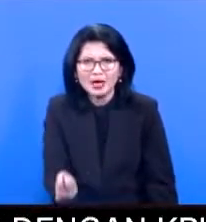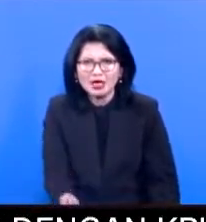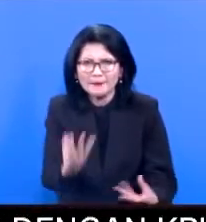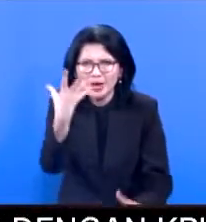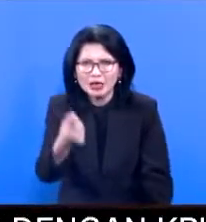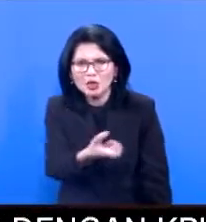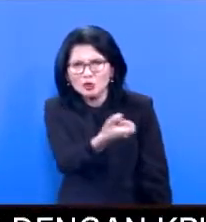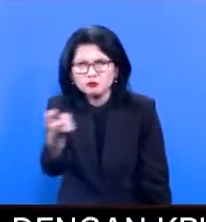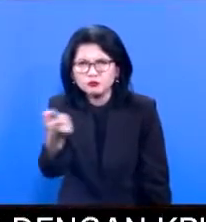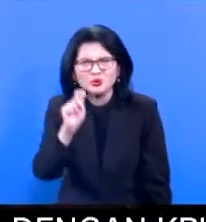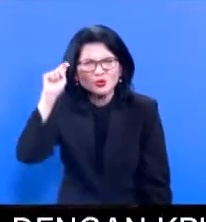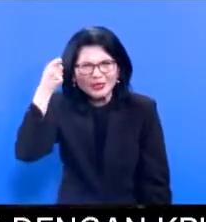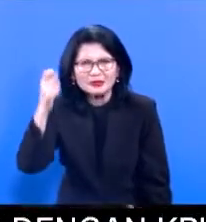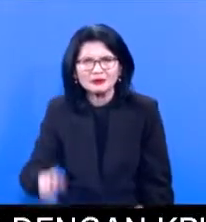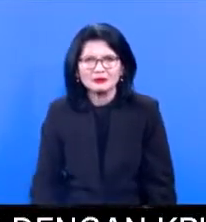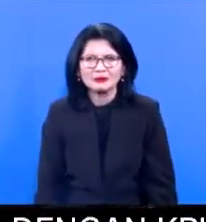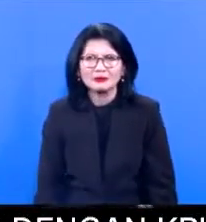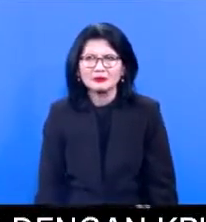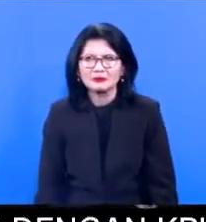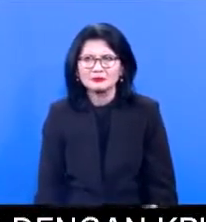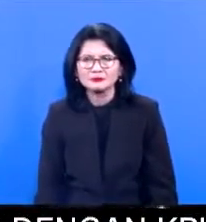bisa menjangkau titik api. Ada ya,